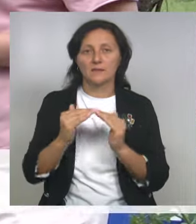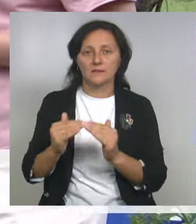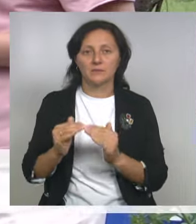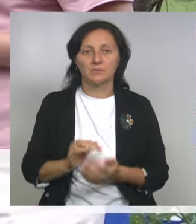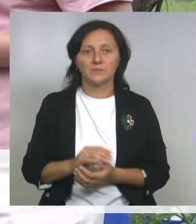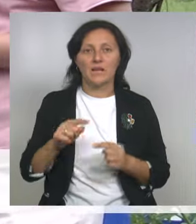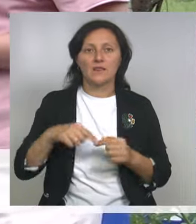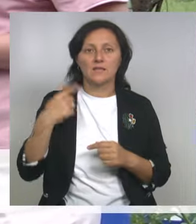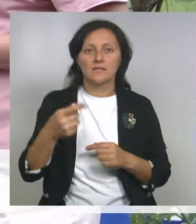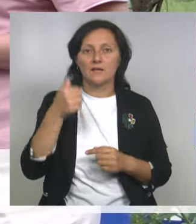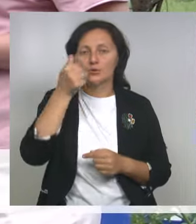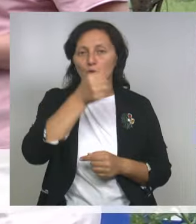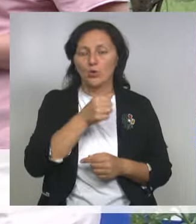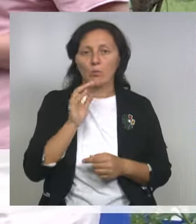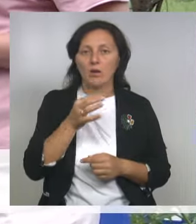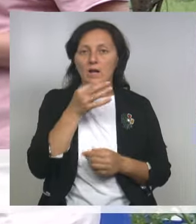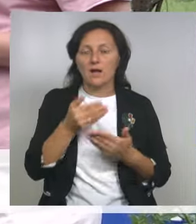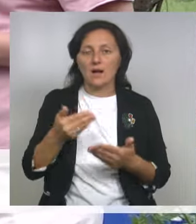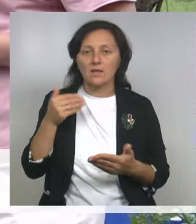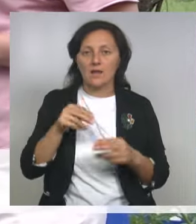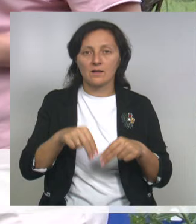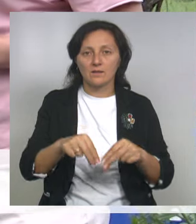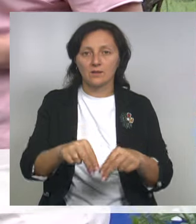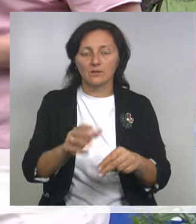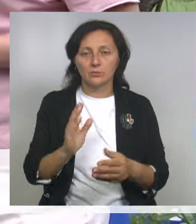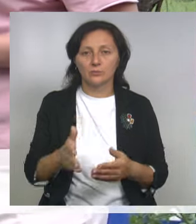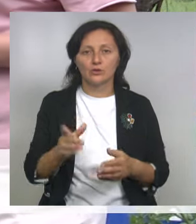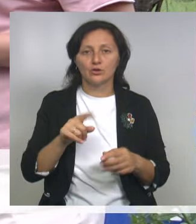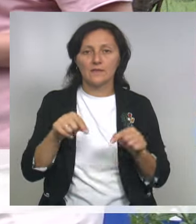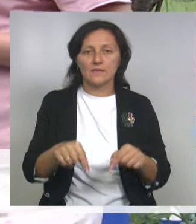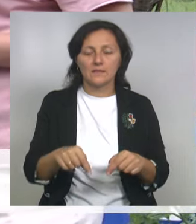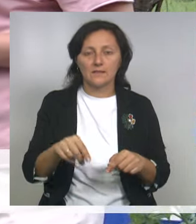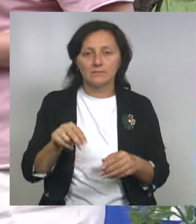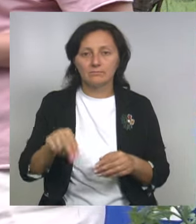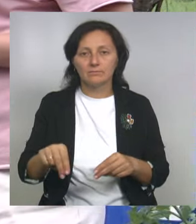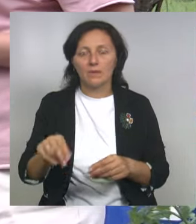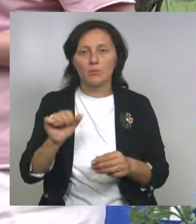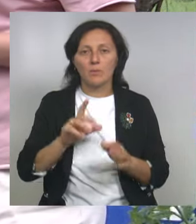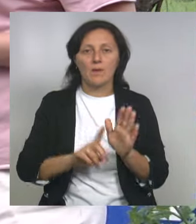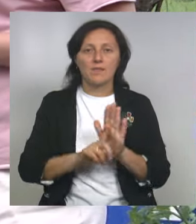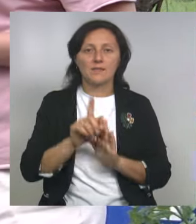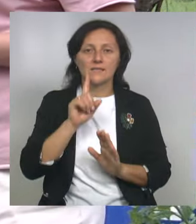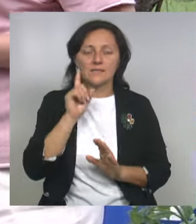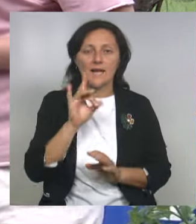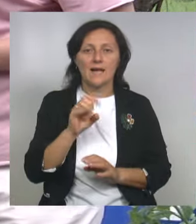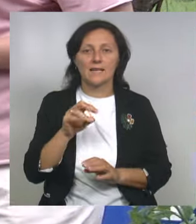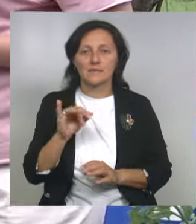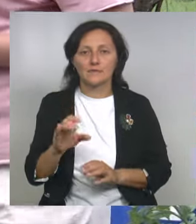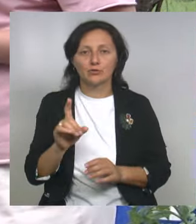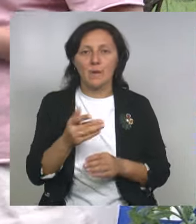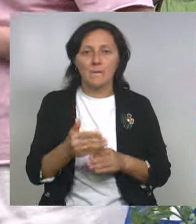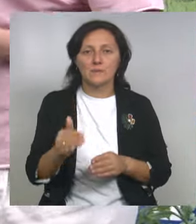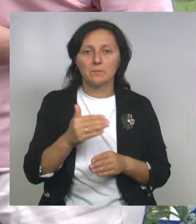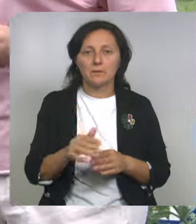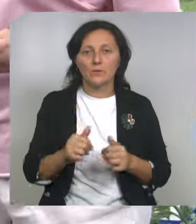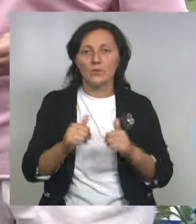год, немножко раньше будем рассаду высаживать, здесь что-то сеять, там начнем, может быть, зелени, редиски, ну, то есть, чтобы был вот этот